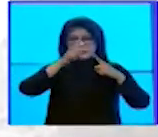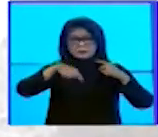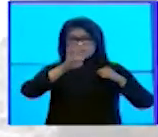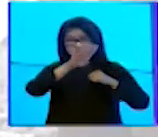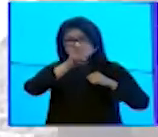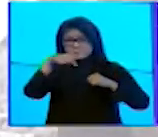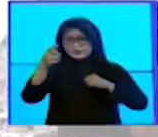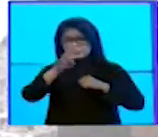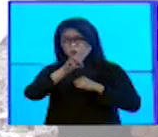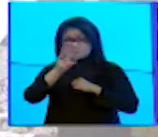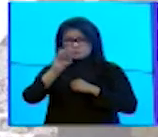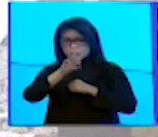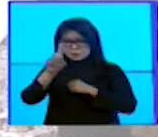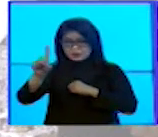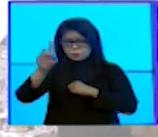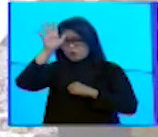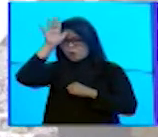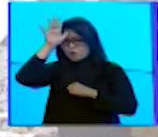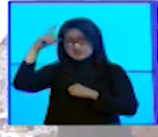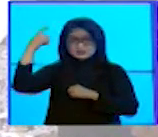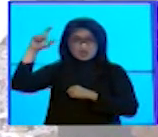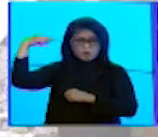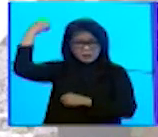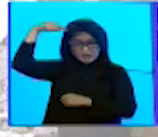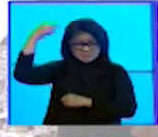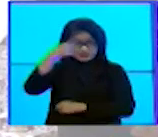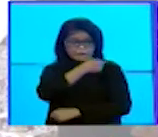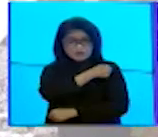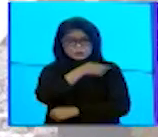2021, jemaah calon haji yang sudah divaksin lebih dari